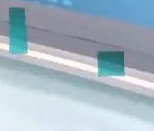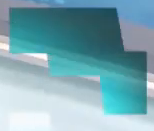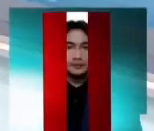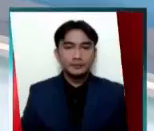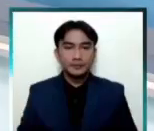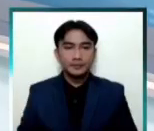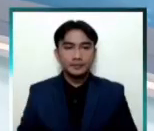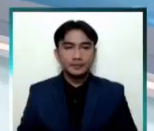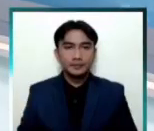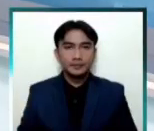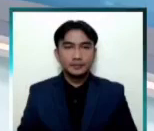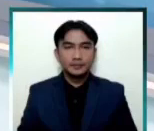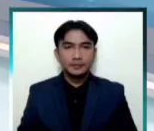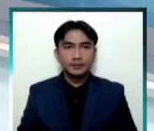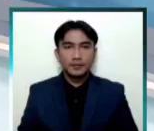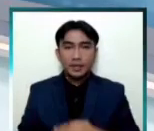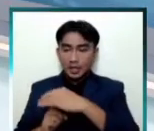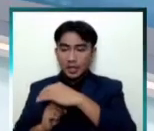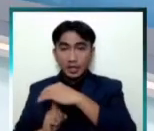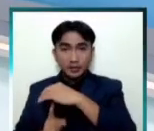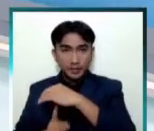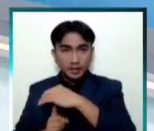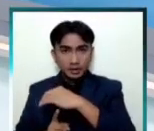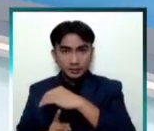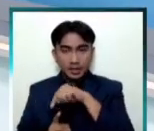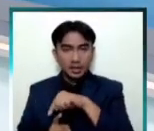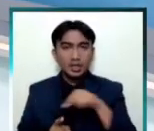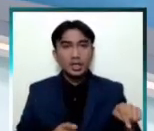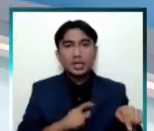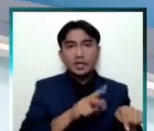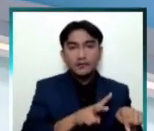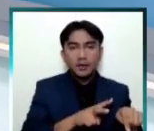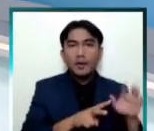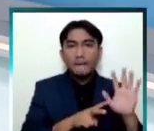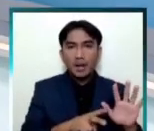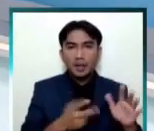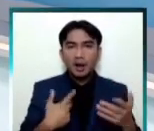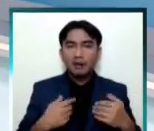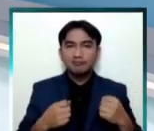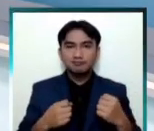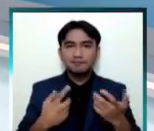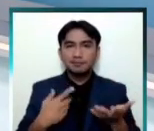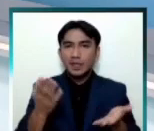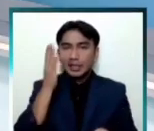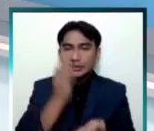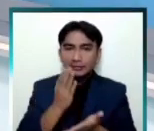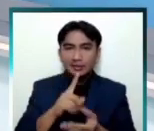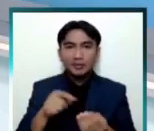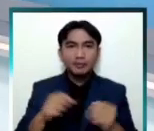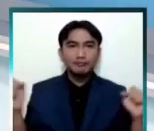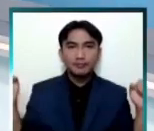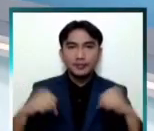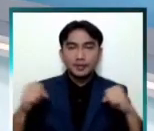Tinuldukan na ng ABS-CBN at TV5 ang kanilang investment deal. Pilinaw din nila na walang naisakatuparang transaksyon sa ilalim